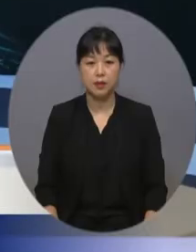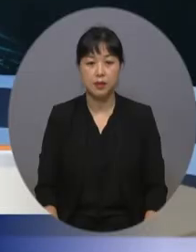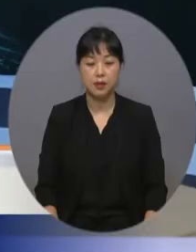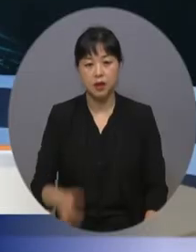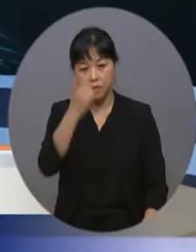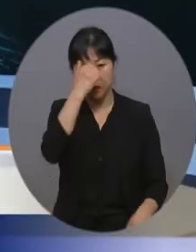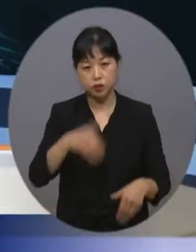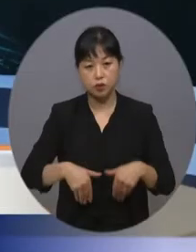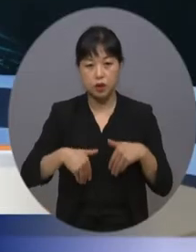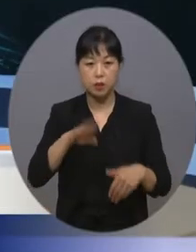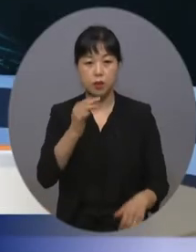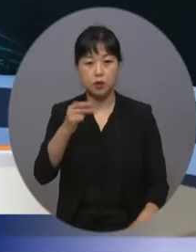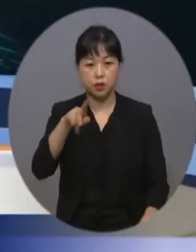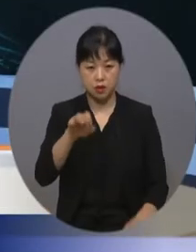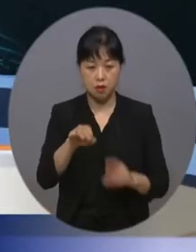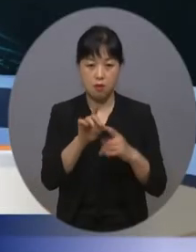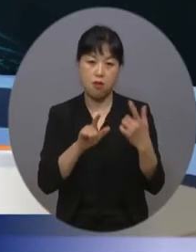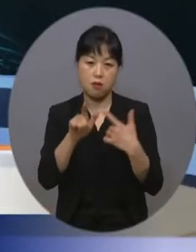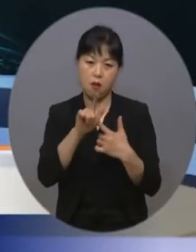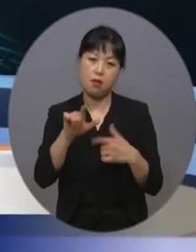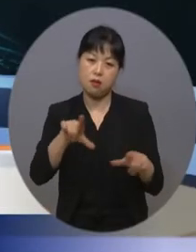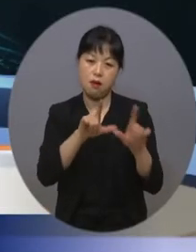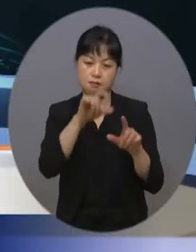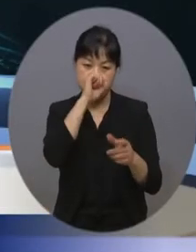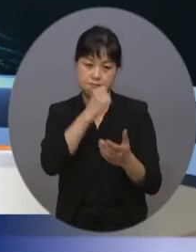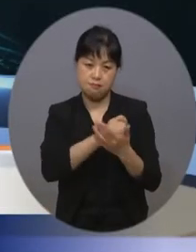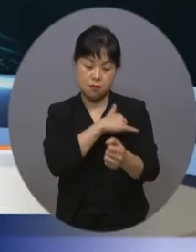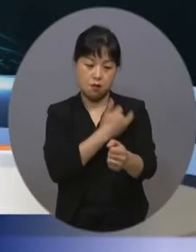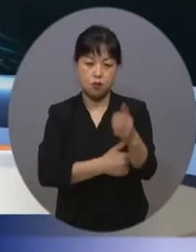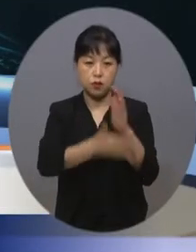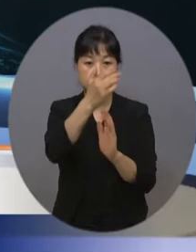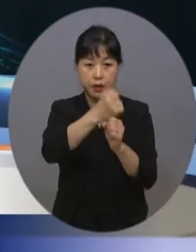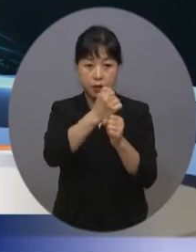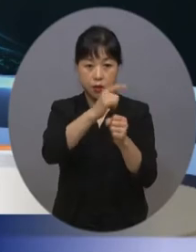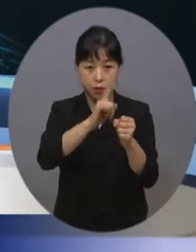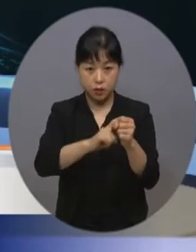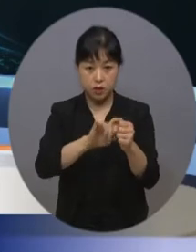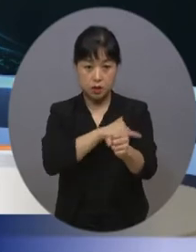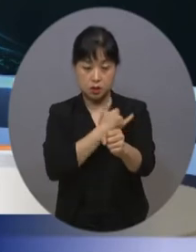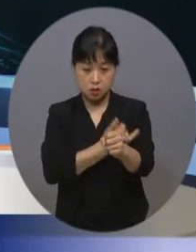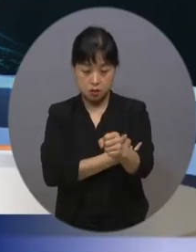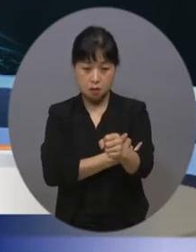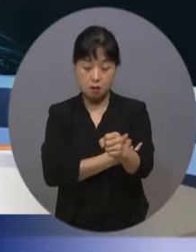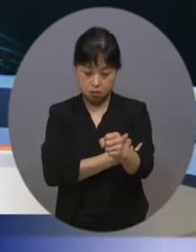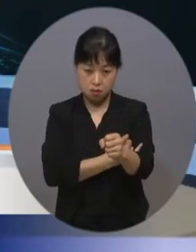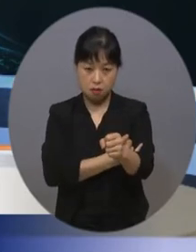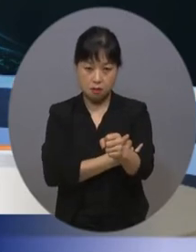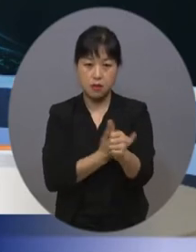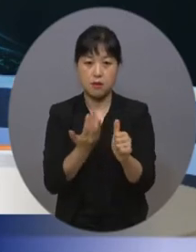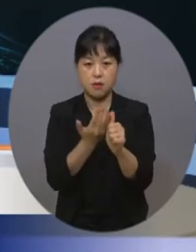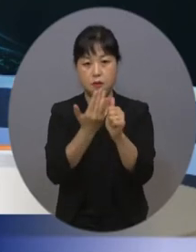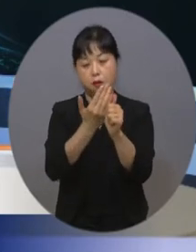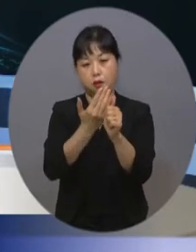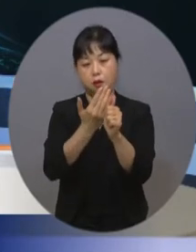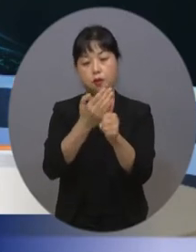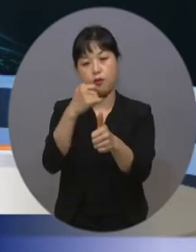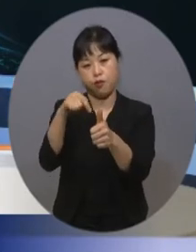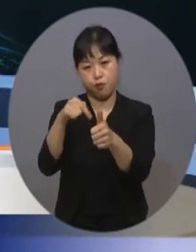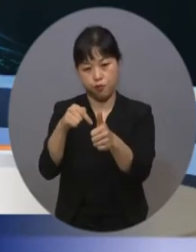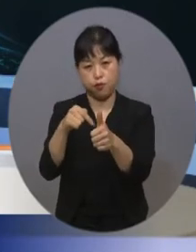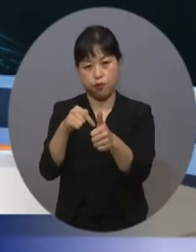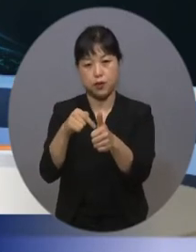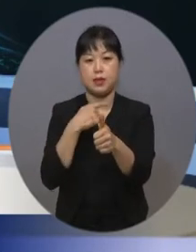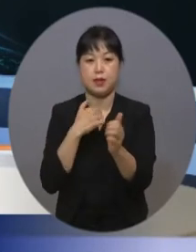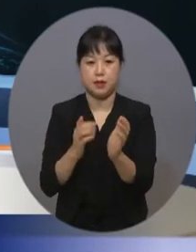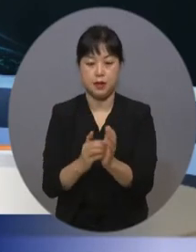충남 보령시에서 더 살기 좋은 인권도시 보령을 만들기 위한 인권 함양 교육이 진행됐습니다. 보도에